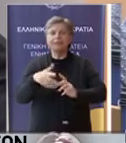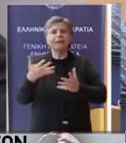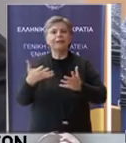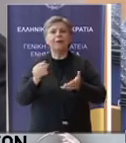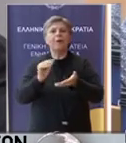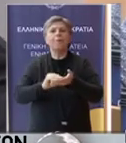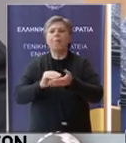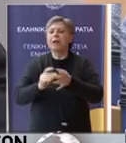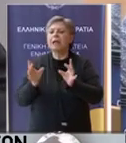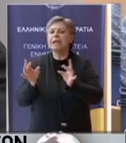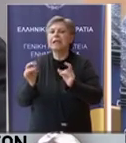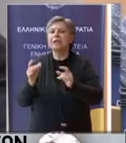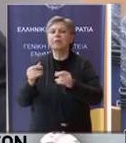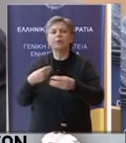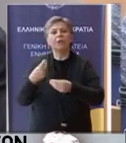ρύθμιση προσωρινών αδειών.